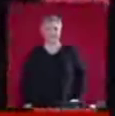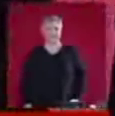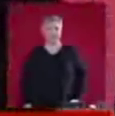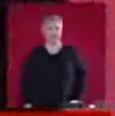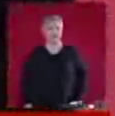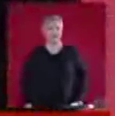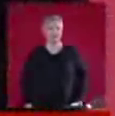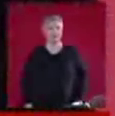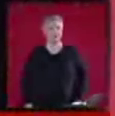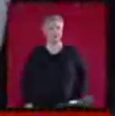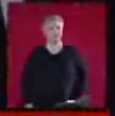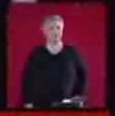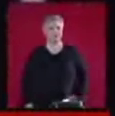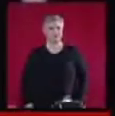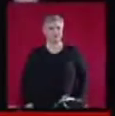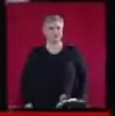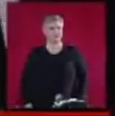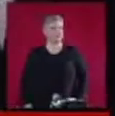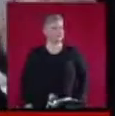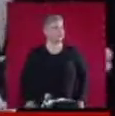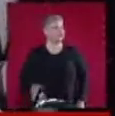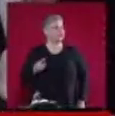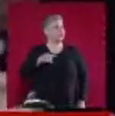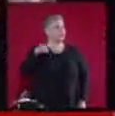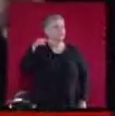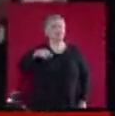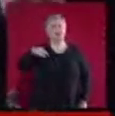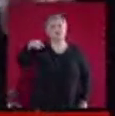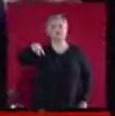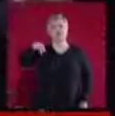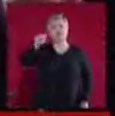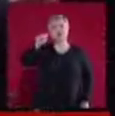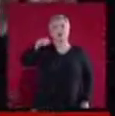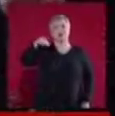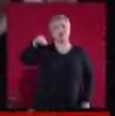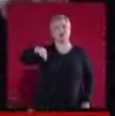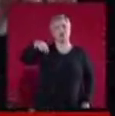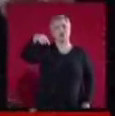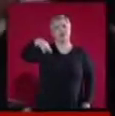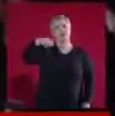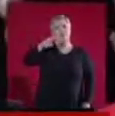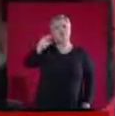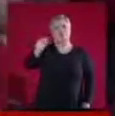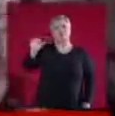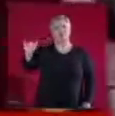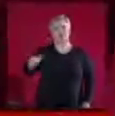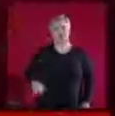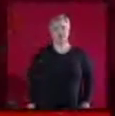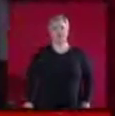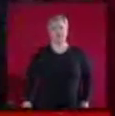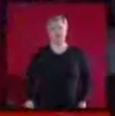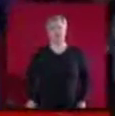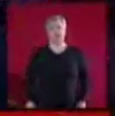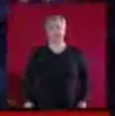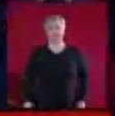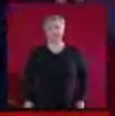τους ο πάνος ο λάμπρου ο σύντροφός μας ο πάνος ένας απ τους άοκνος εργάτες της